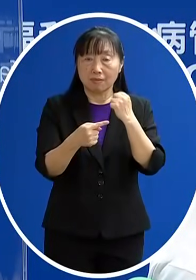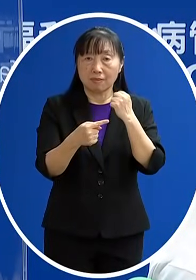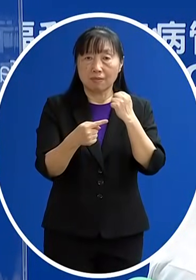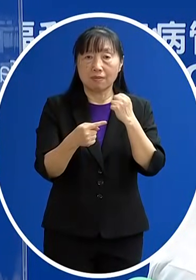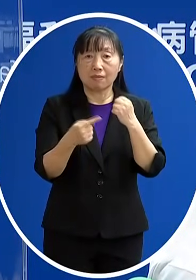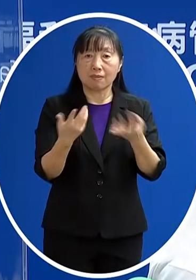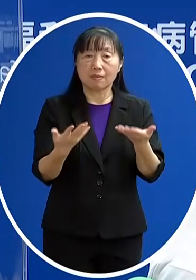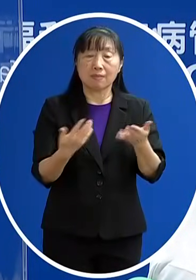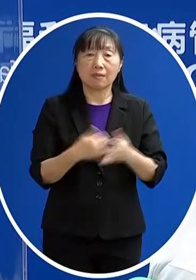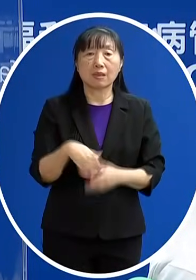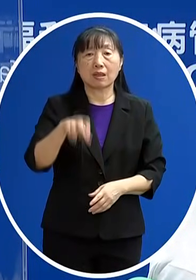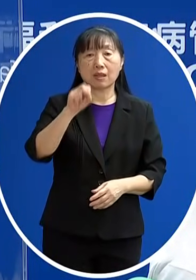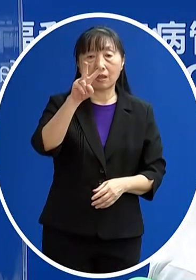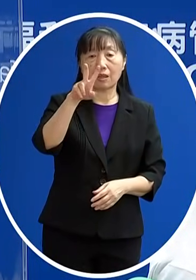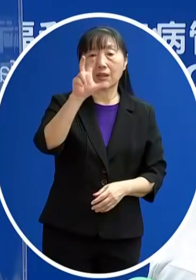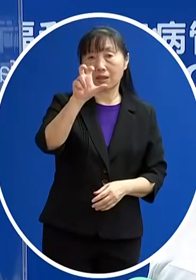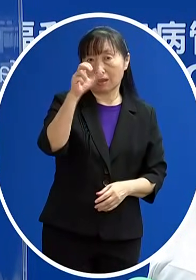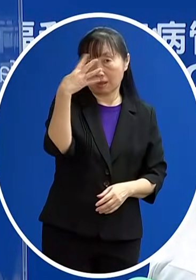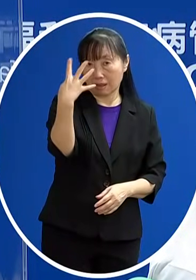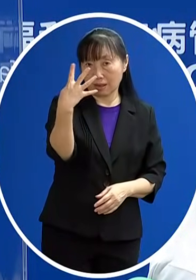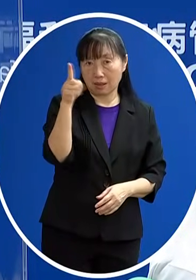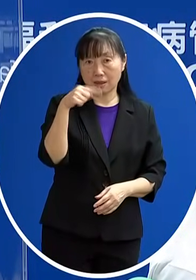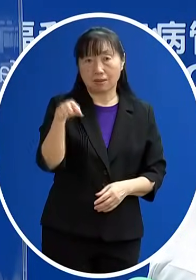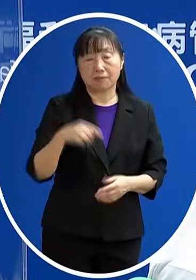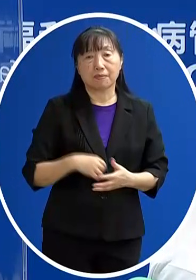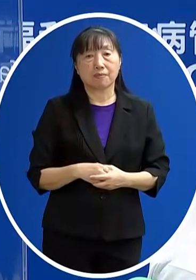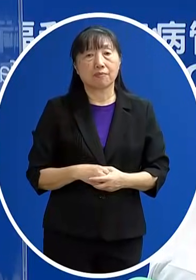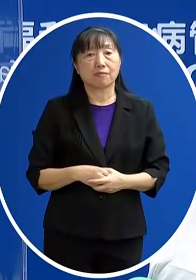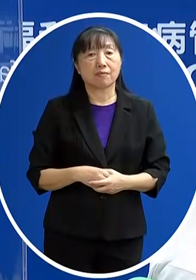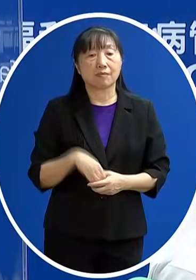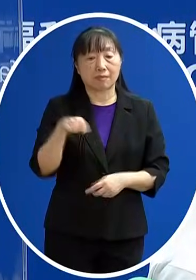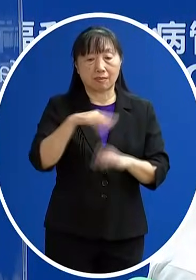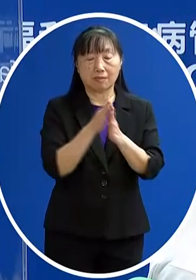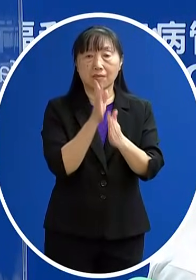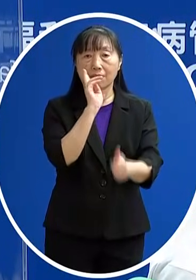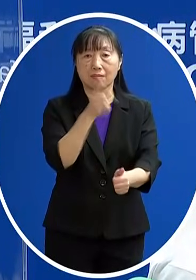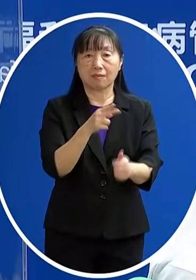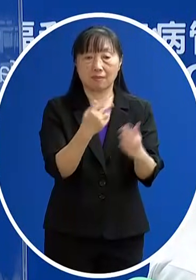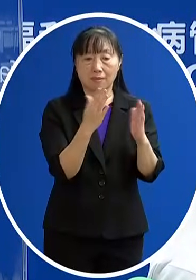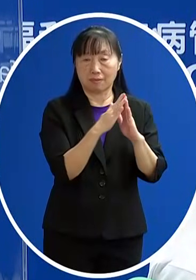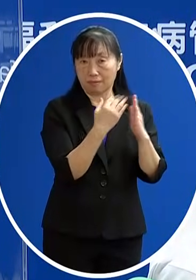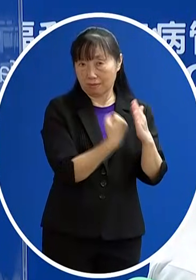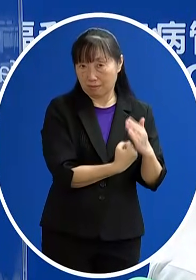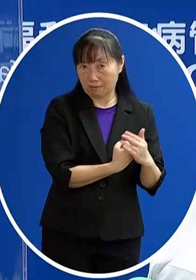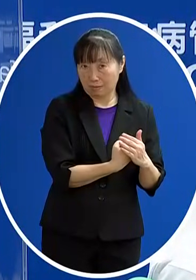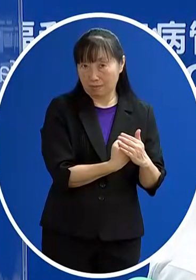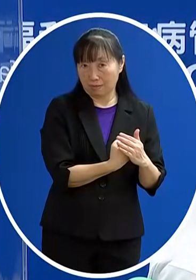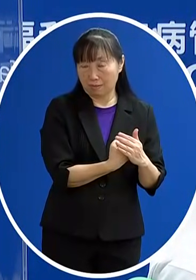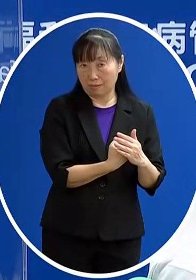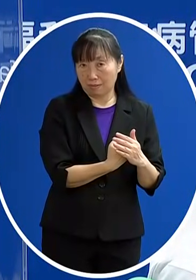共框列了274位，那均列为居家